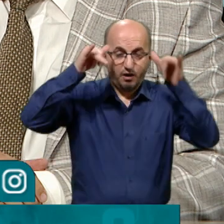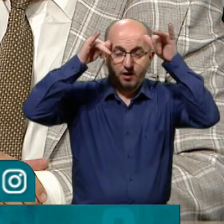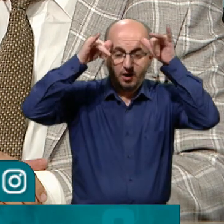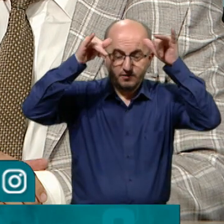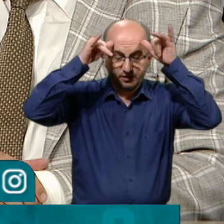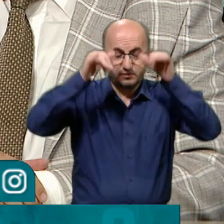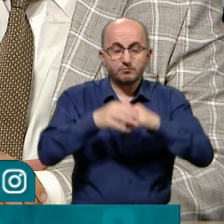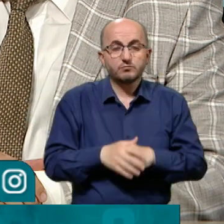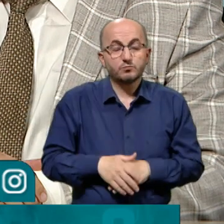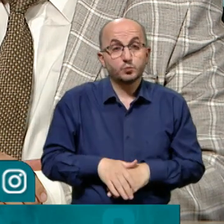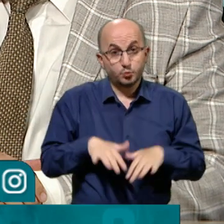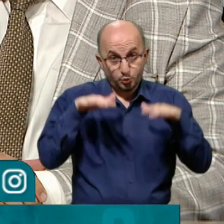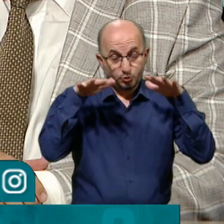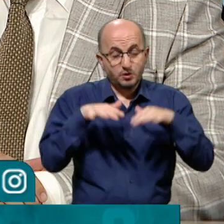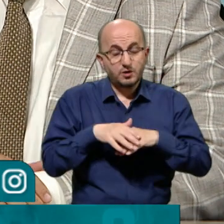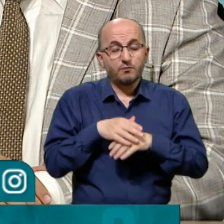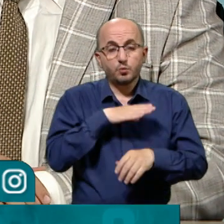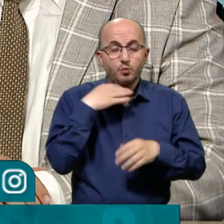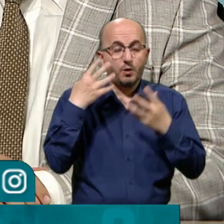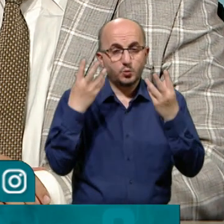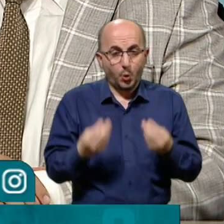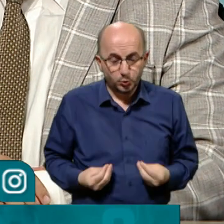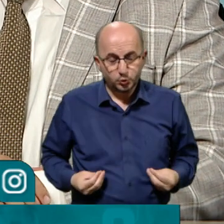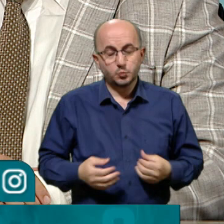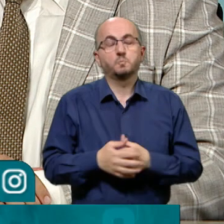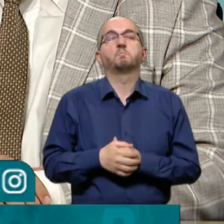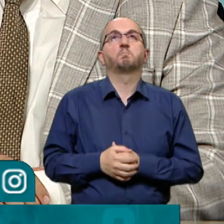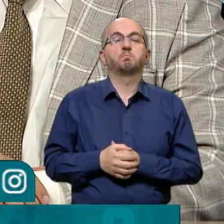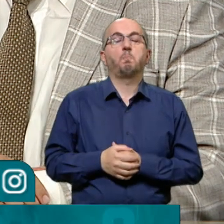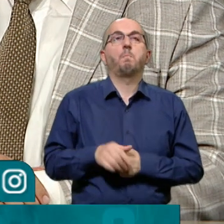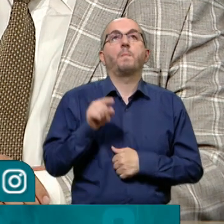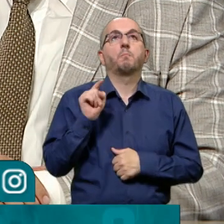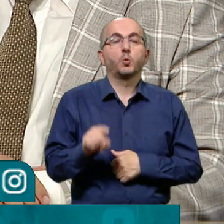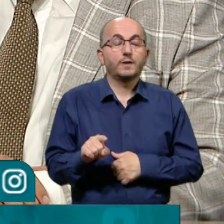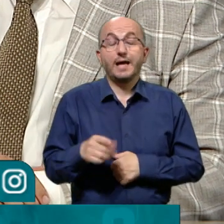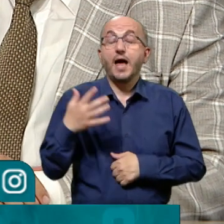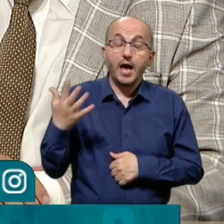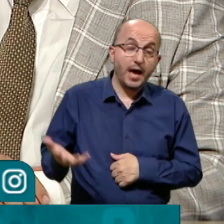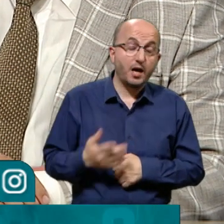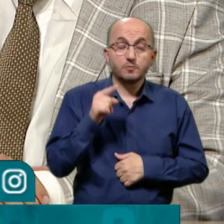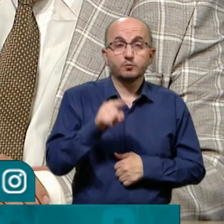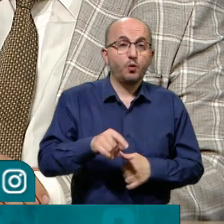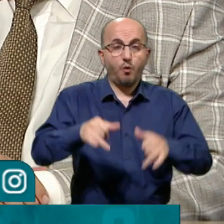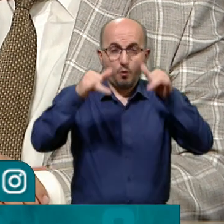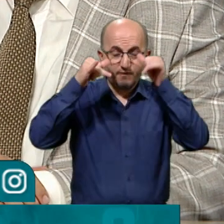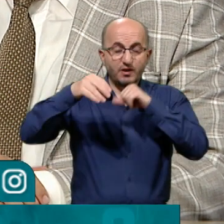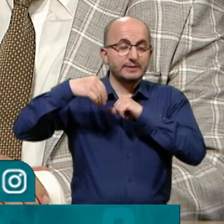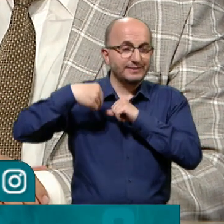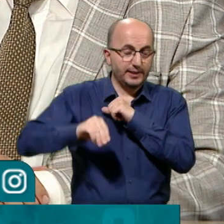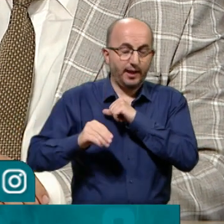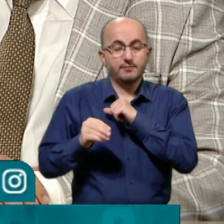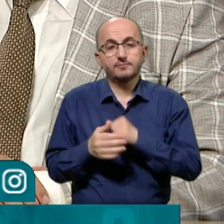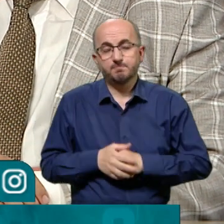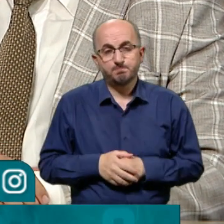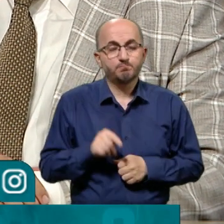1 büyük baş hayvan kurban edilir Burada eğer o hayvanı satan